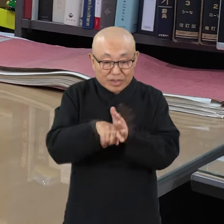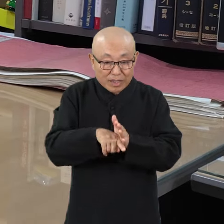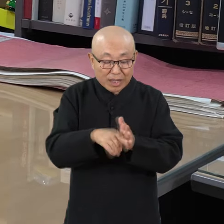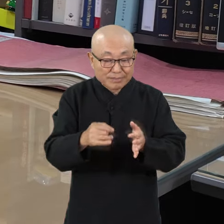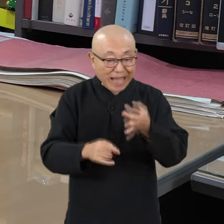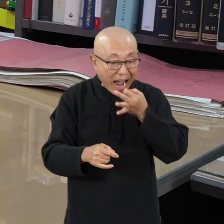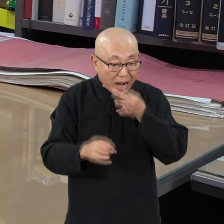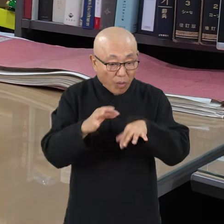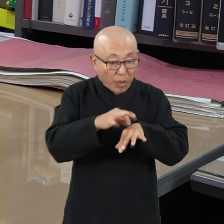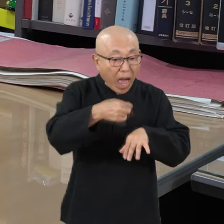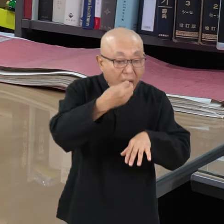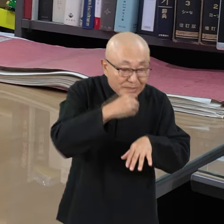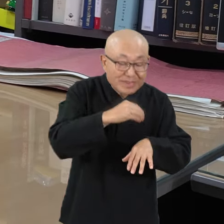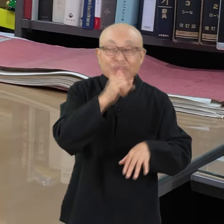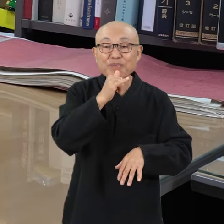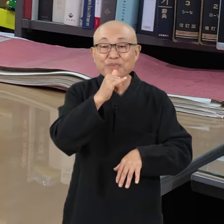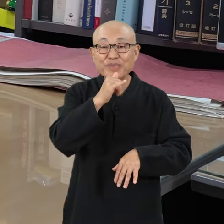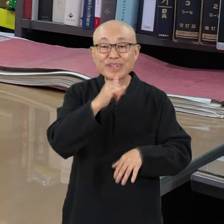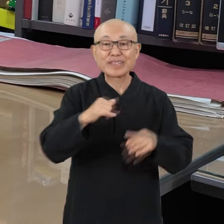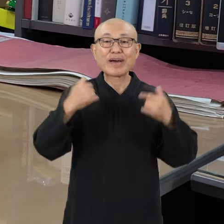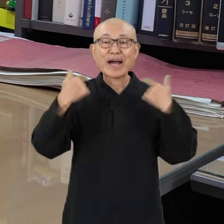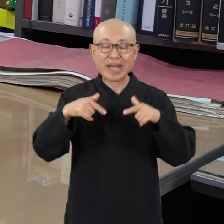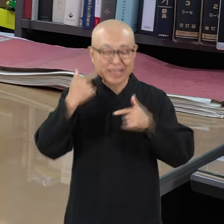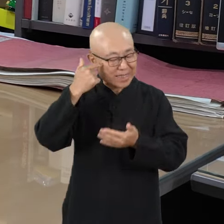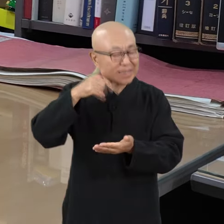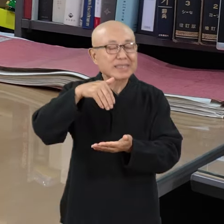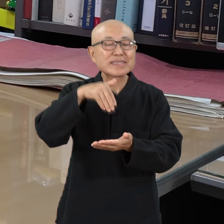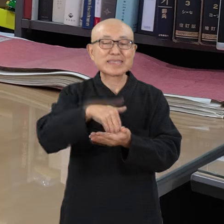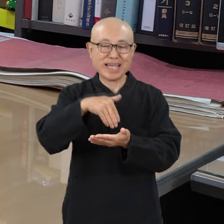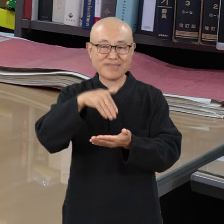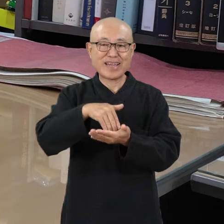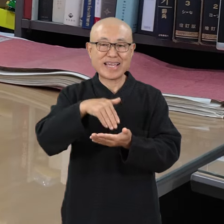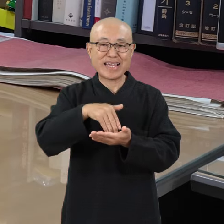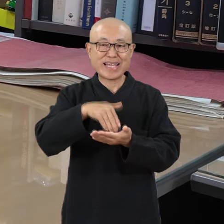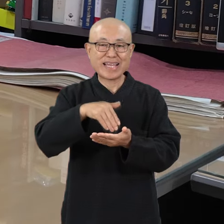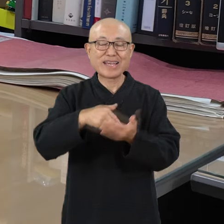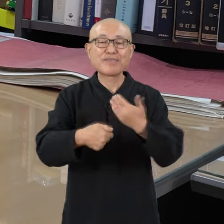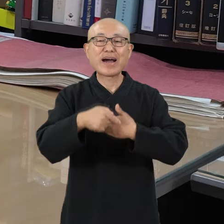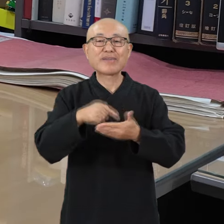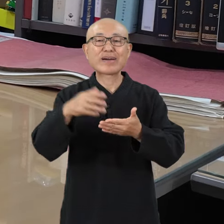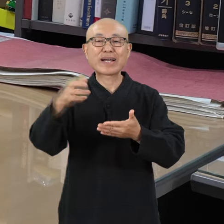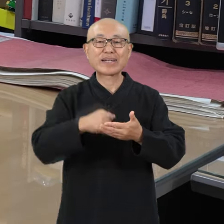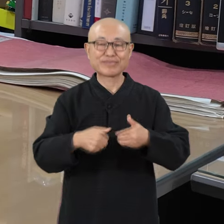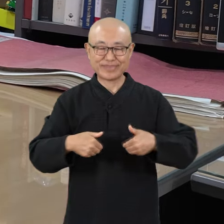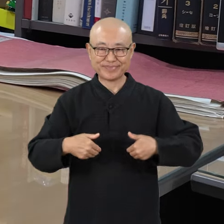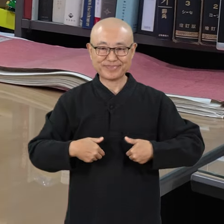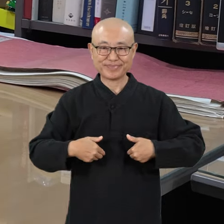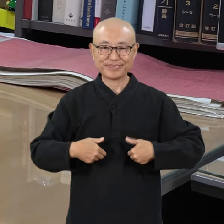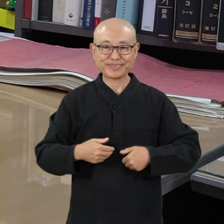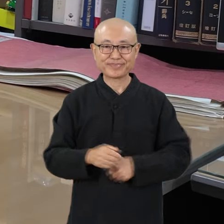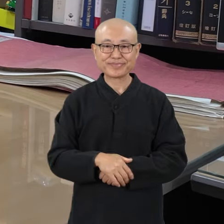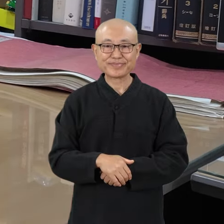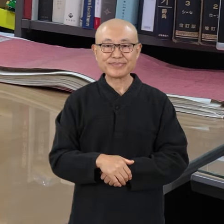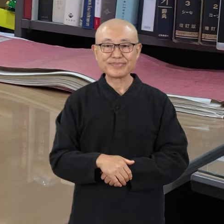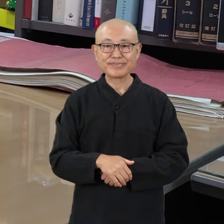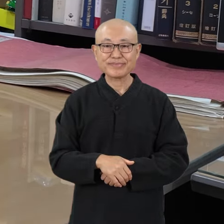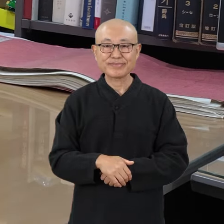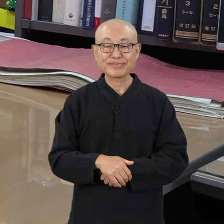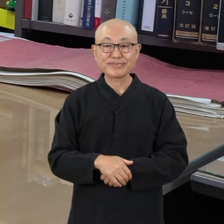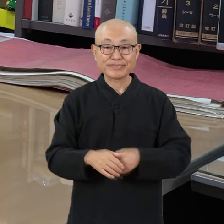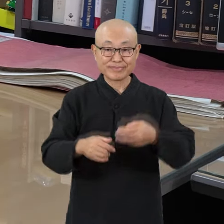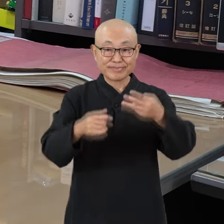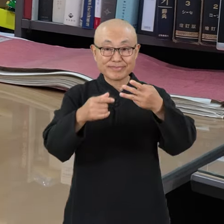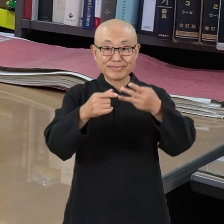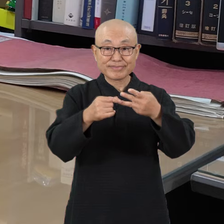일어나기도 하고 그래서 우리는 항상 참회하는, 뉘우치는 마음을 갖는 게 이게 참 재산이다. 세 번째는